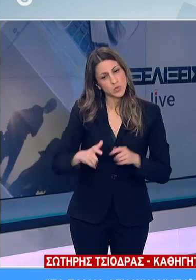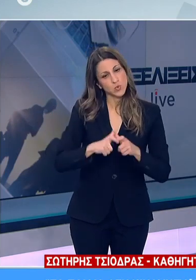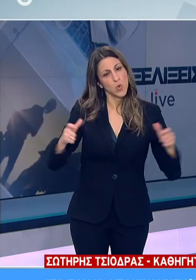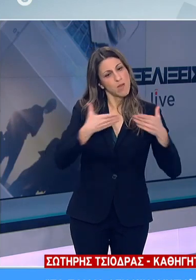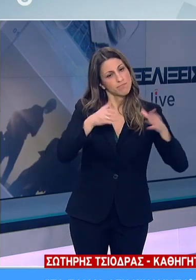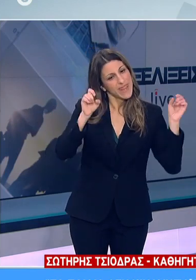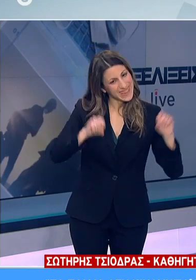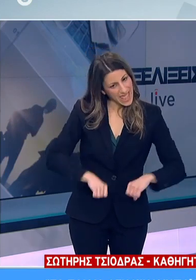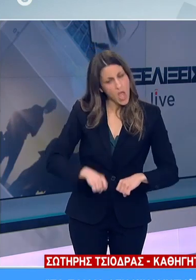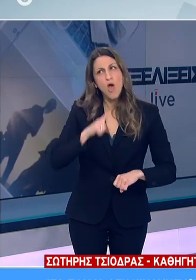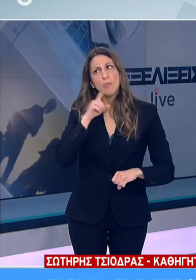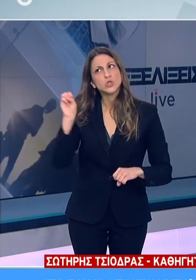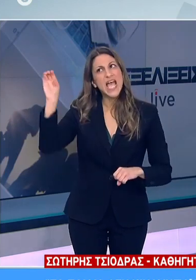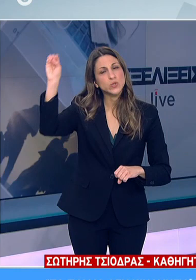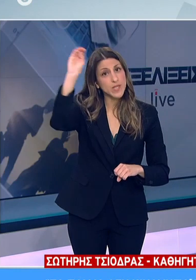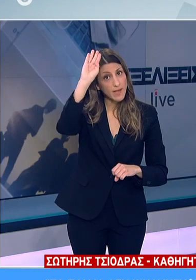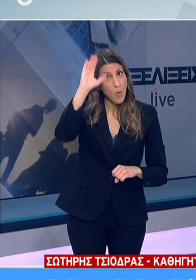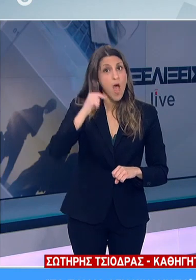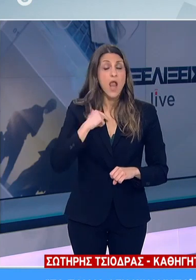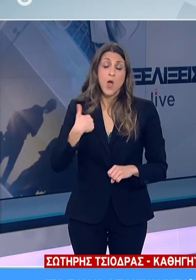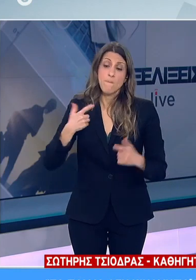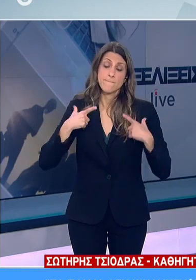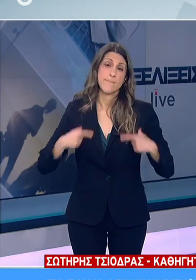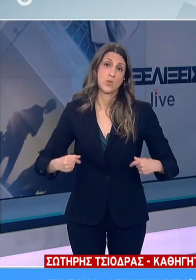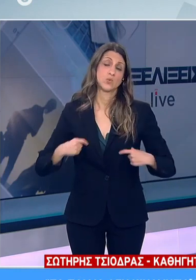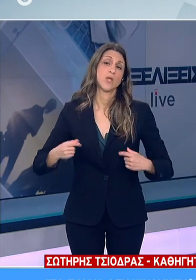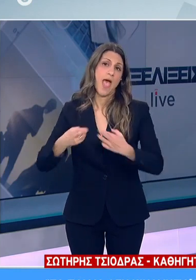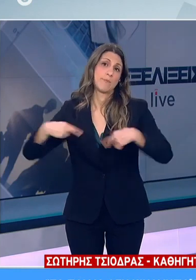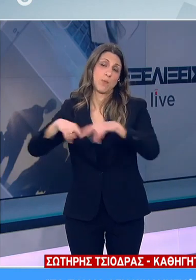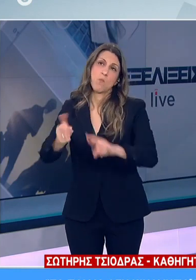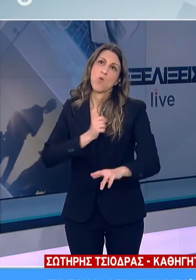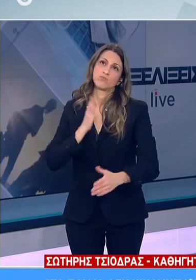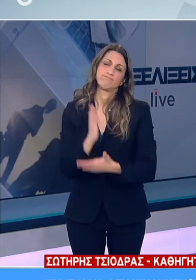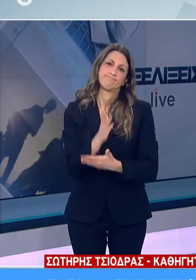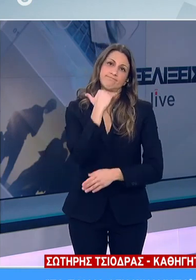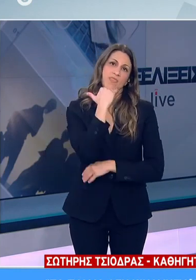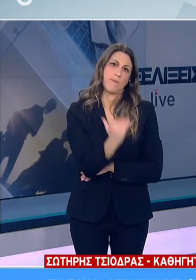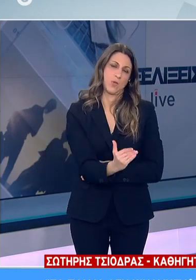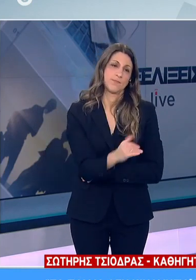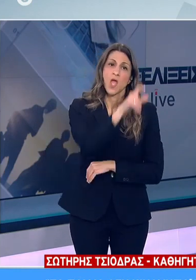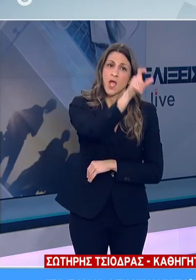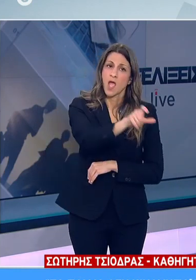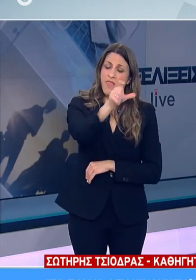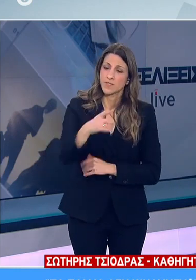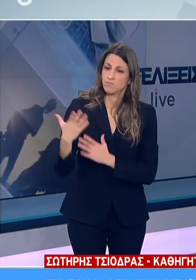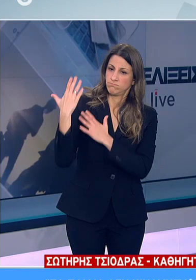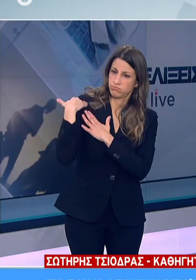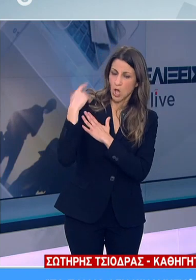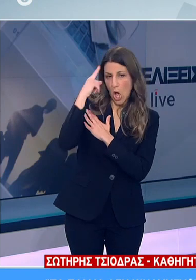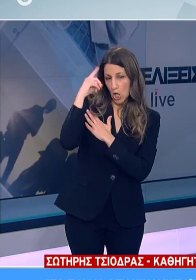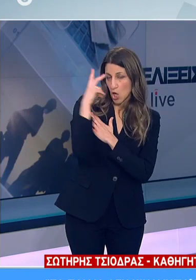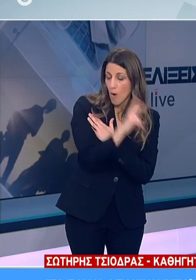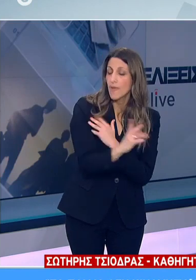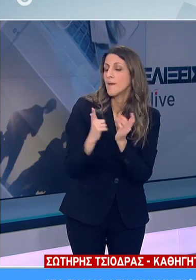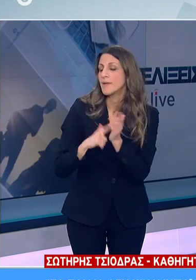να βιαστούμε. Ο καθένας μας έχει την ατομική του ευθύνη και τοποθέτηση για κάποια πολύ σημαντικά μέτρα. Και θεωρώ ότι θα πρέπει να